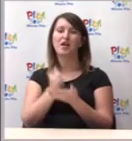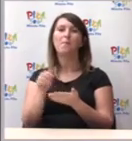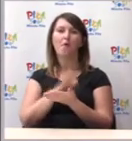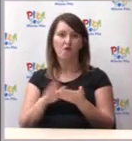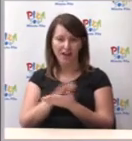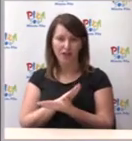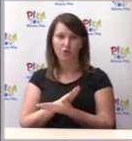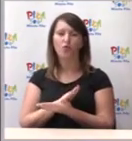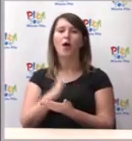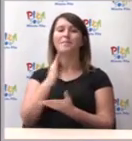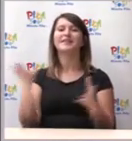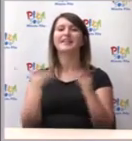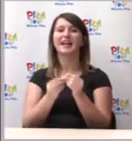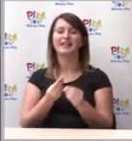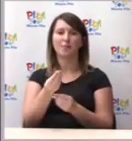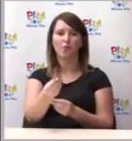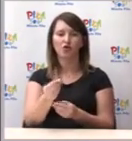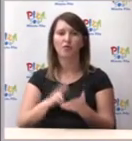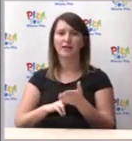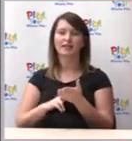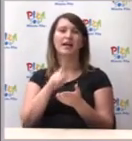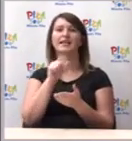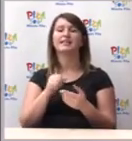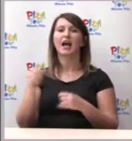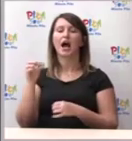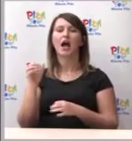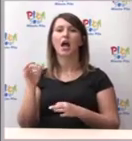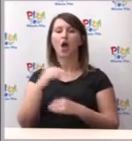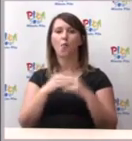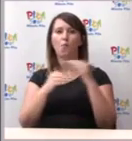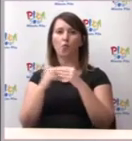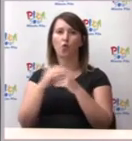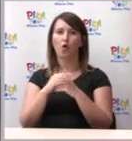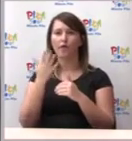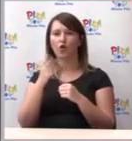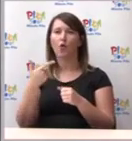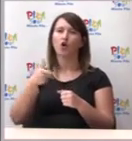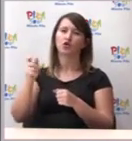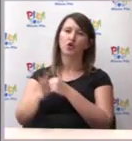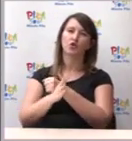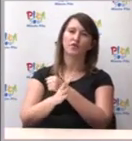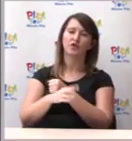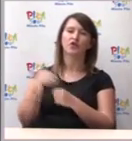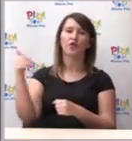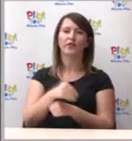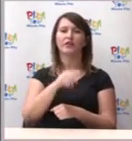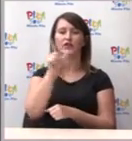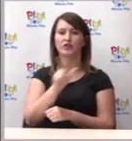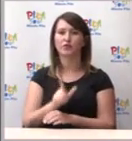współfinansowanie budowy tej drogi wewnętrznej. Od razu mówię, że mówimy o kosztach, łączny koszt bodajże 190 tysięcy złotych.